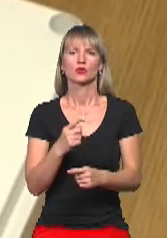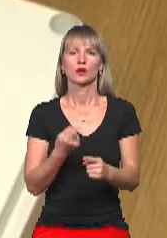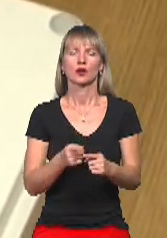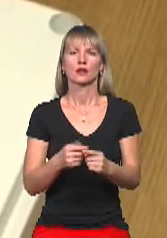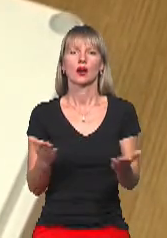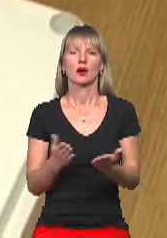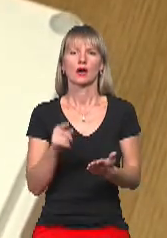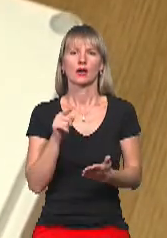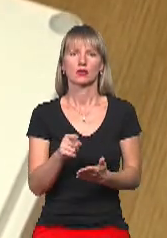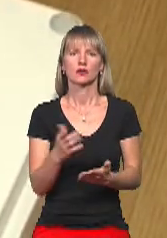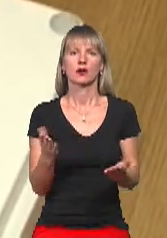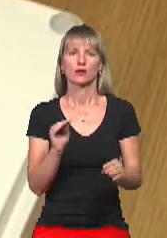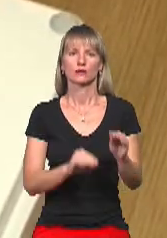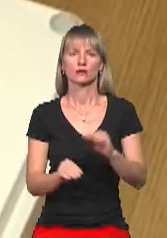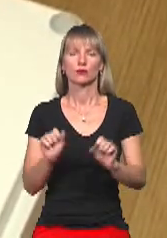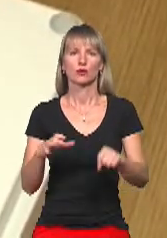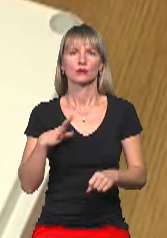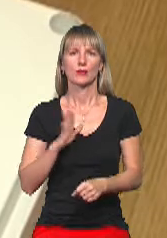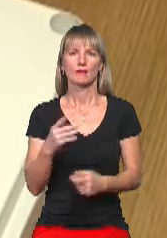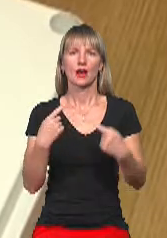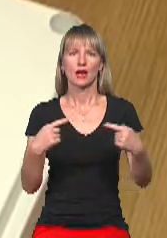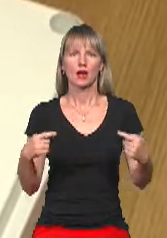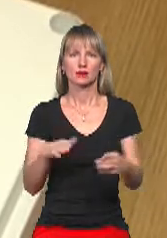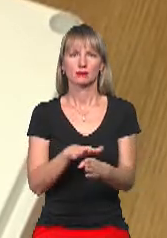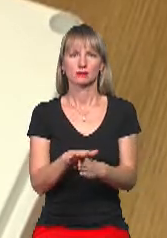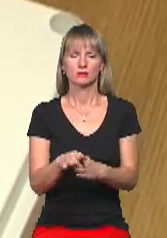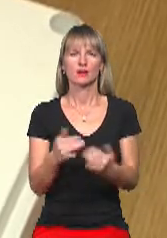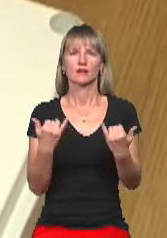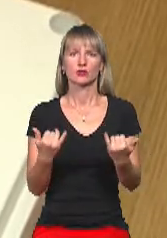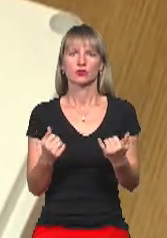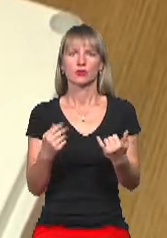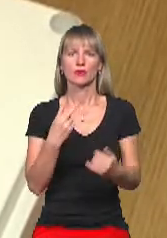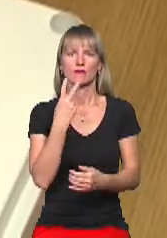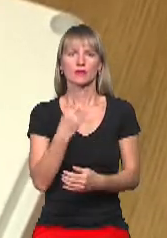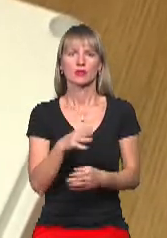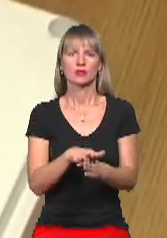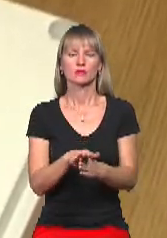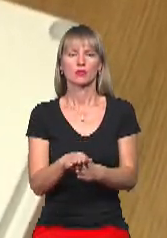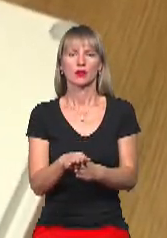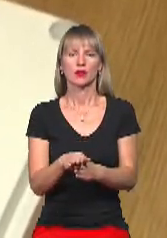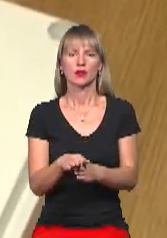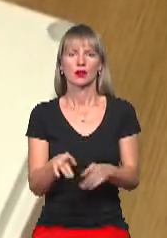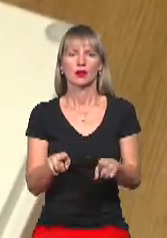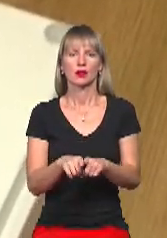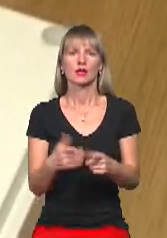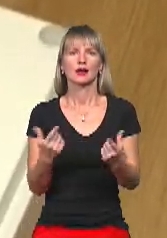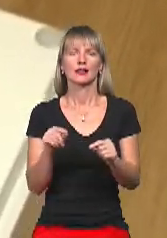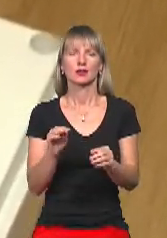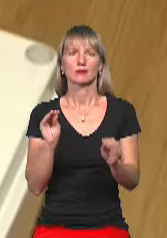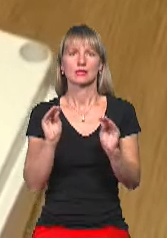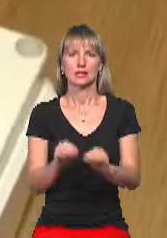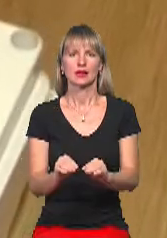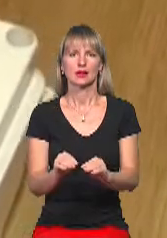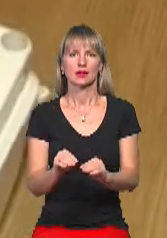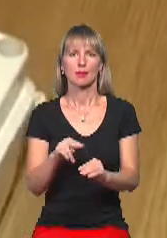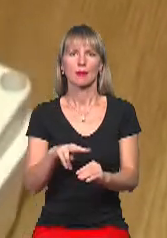як вони устроєні? Ну, они могут быть в разных исполнениях. В данном случае мы видим в исполнении вот в таком колене трубы, где там стоит плата и